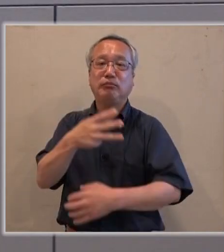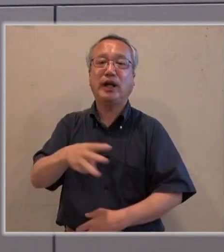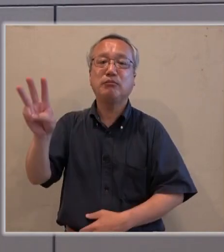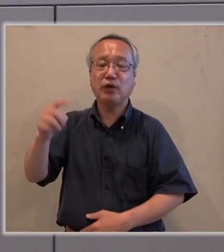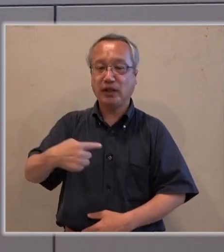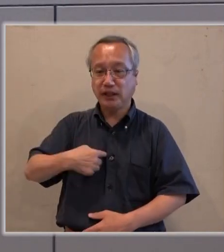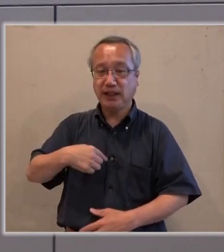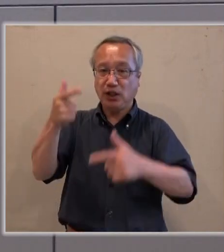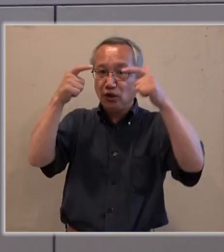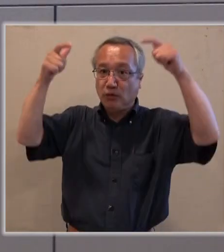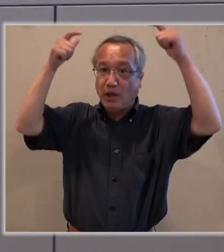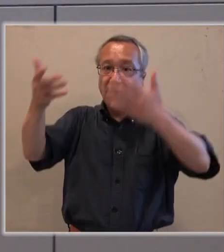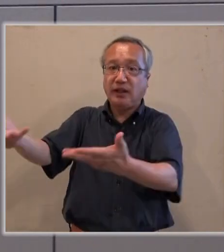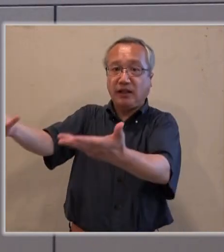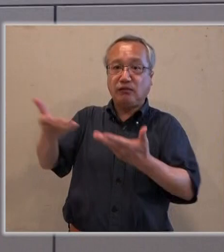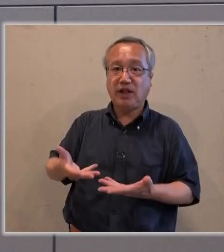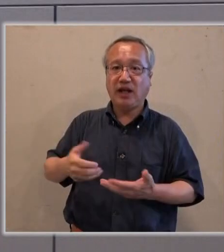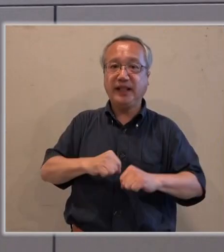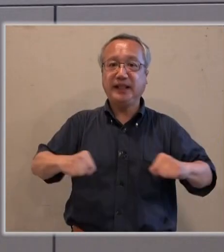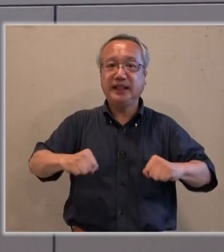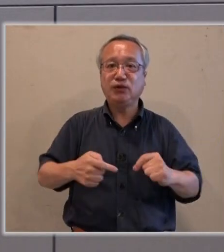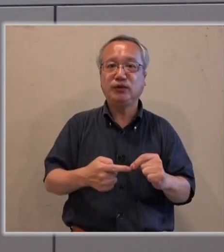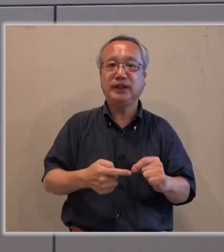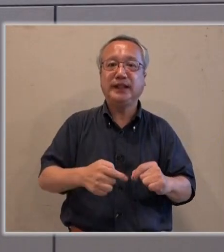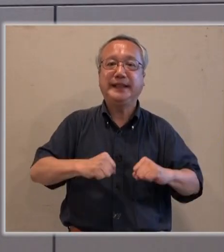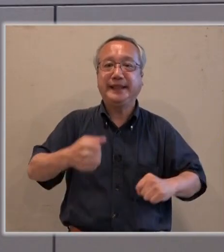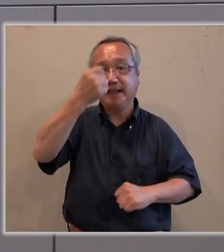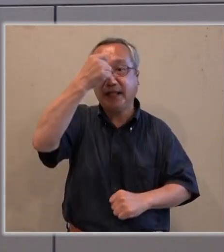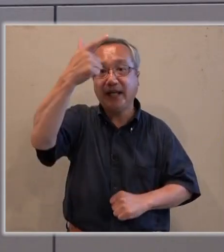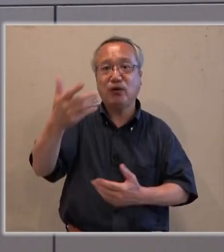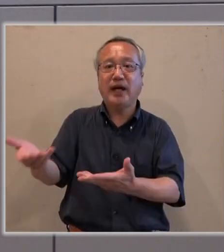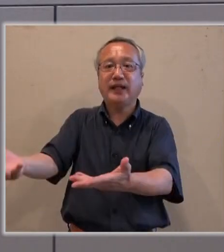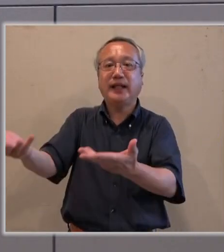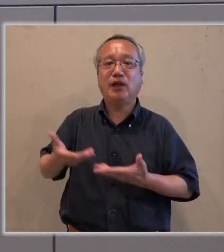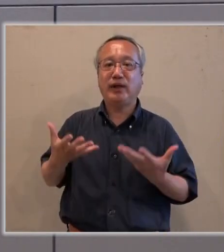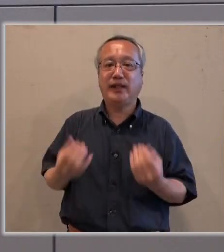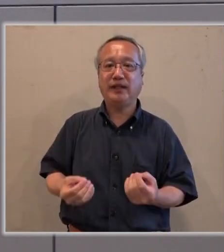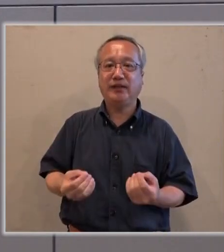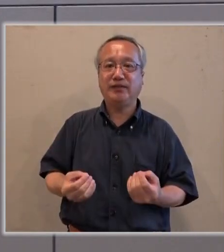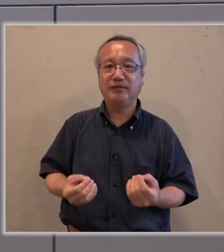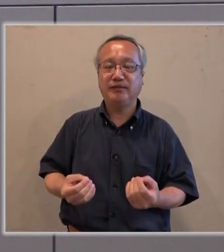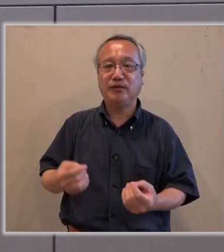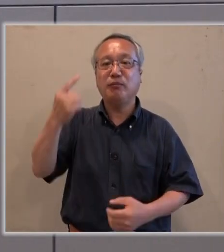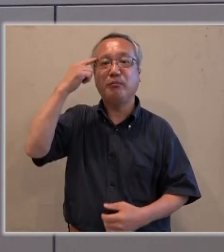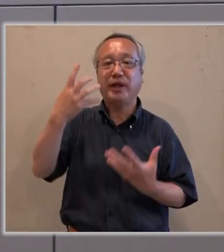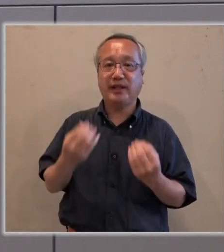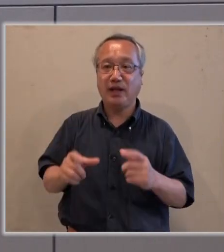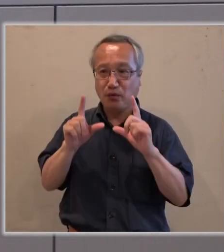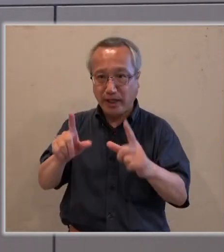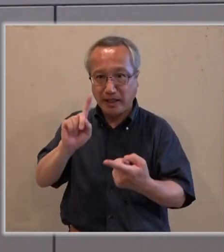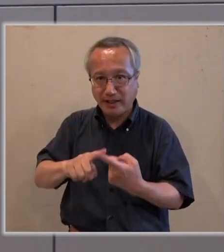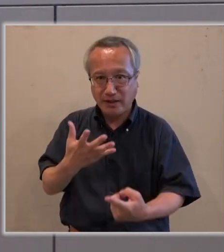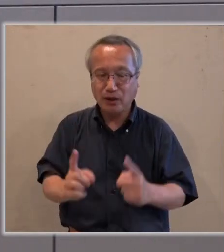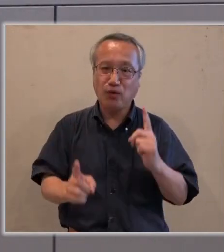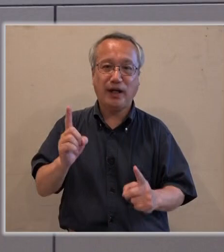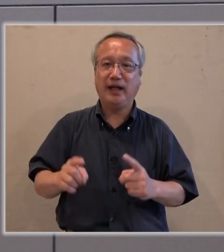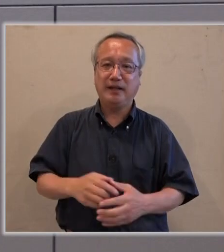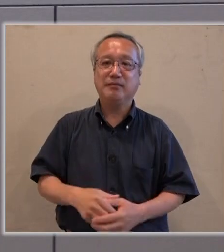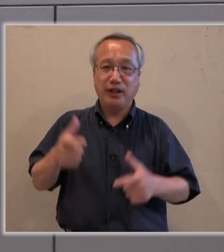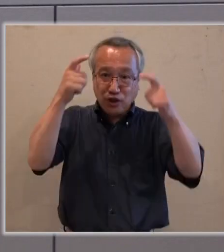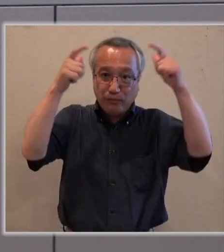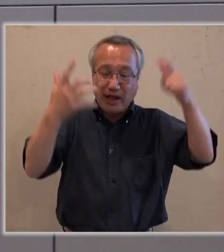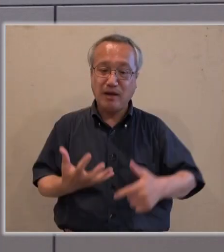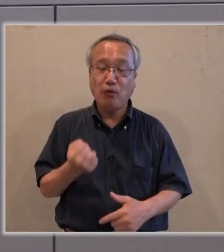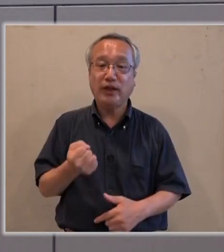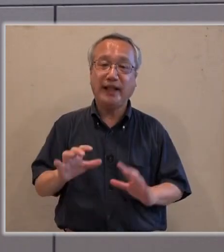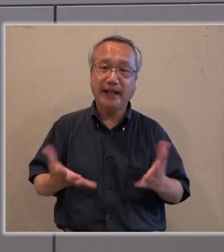えてくれたんだな、生きる生きがいを与えてくれたんだなっていうふうに感じました。答えになってるかわからないんですけど、もちろん夢を持ってない、夢を